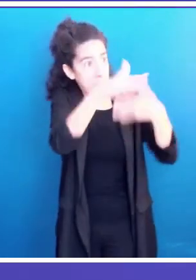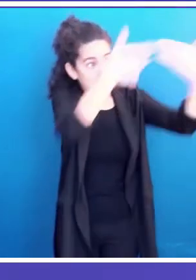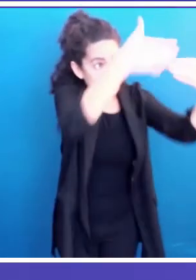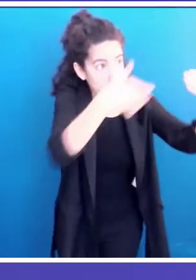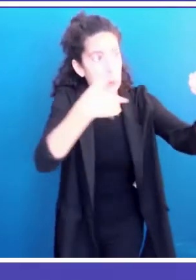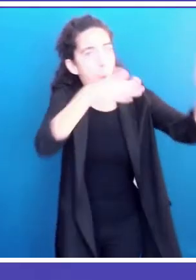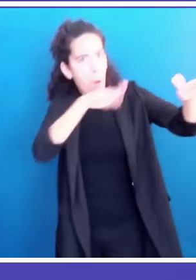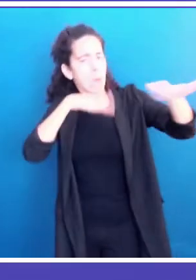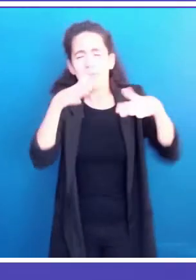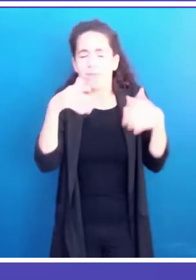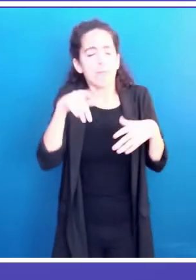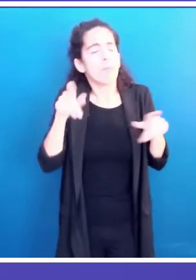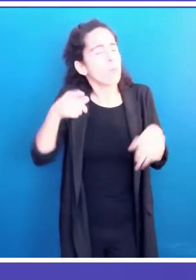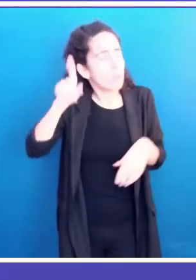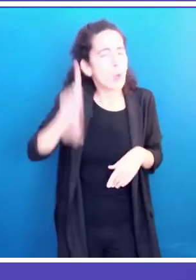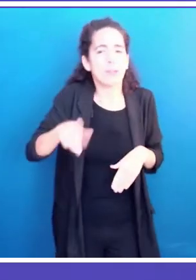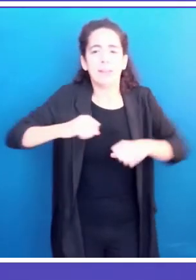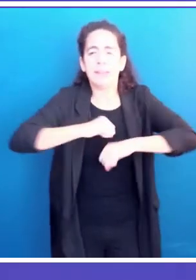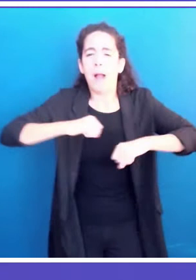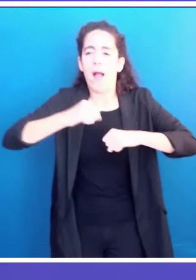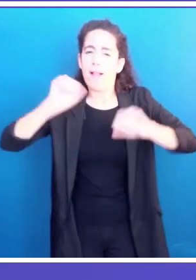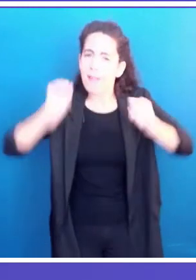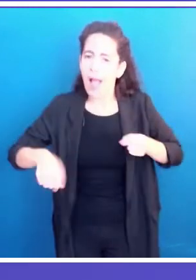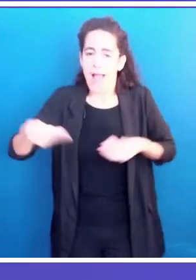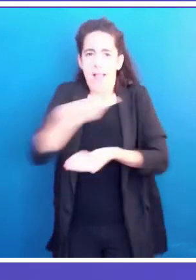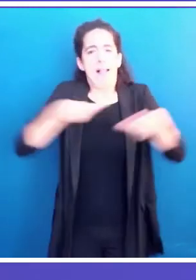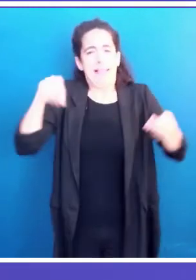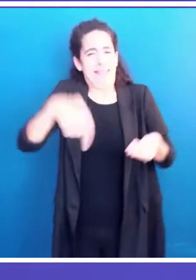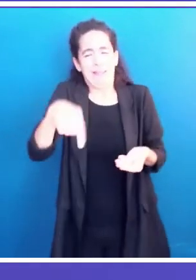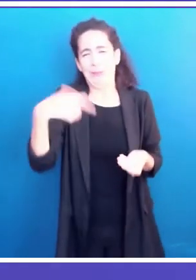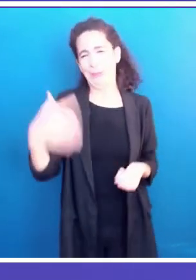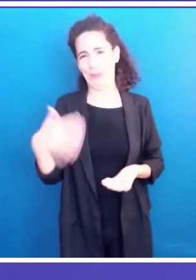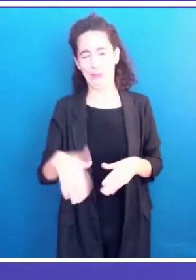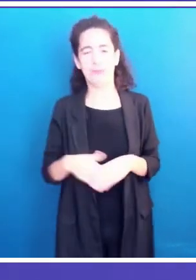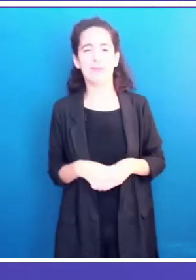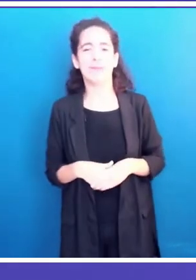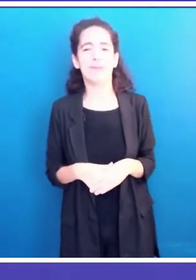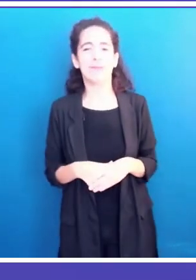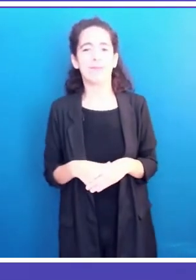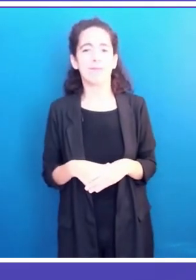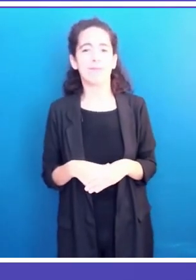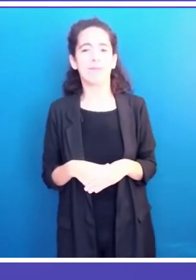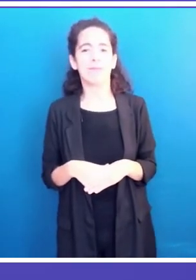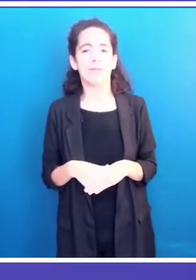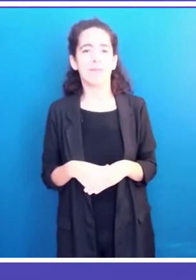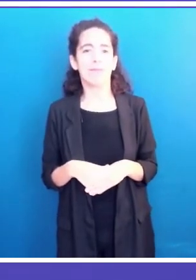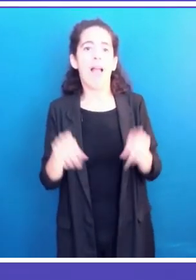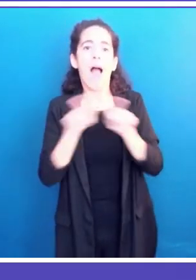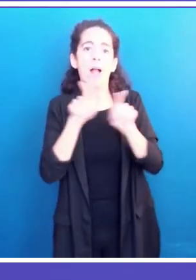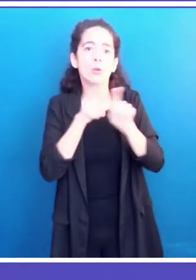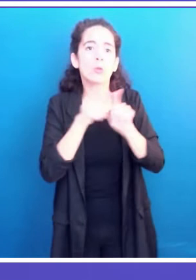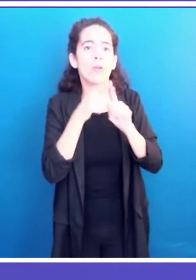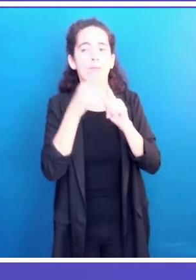الأماكن لديها خبرات وتجارب يمكن تكرارها في أماكن أخرى، هذا نقطة هامة. ويخال لي بأنه